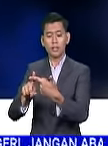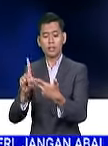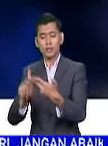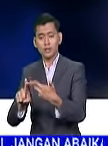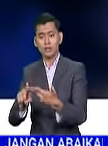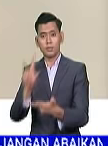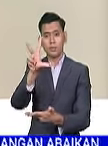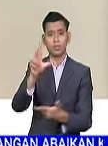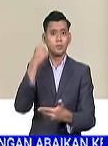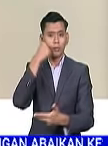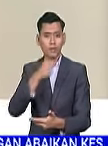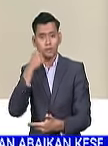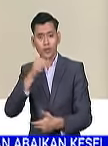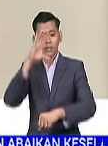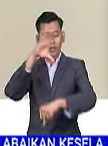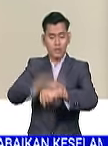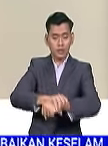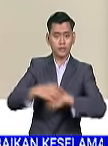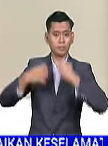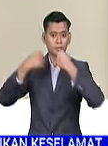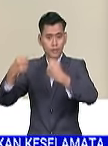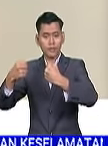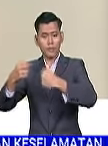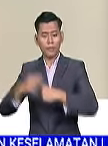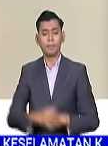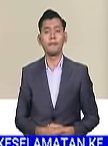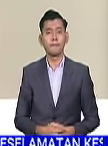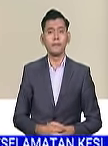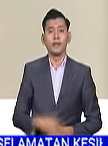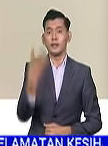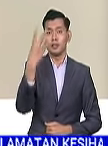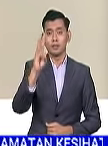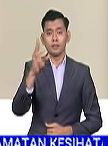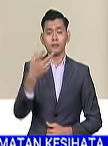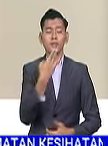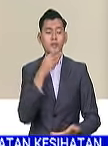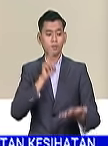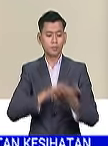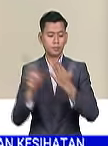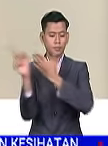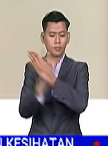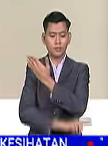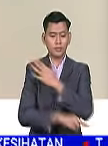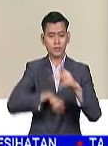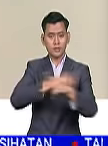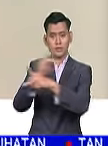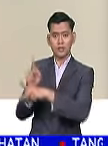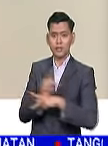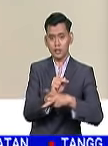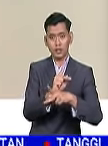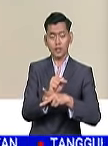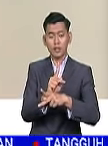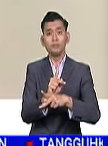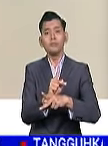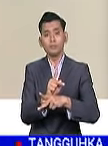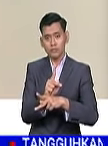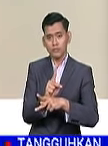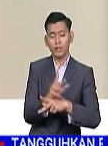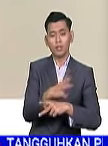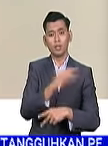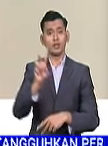dalam serbuan ketiga di kawasan Commercial South Key Mosaic 16 kompaun dikeluarkan, seorang penjaga premis dan 2 orang pelanggan